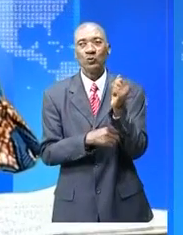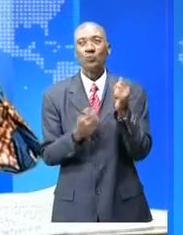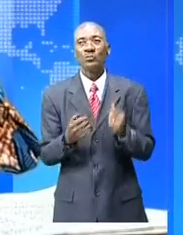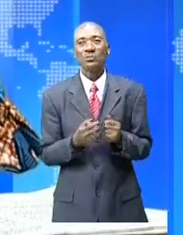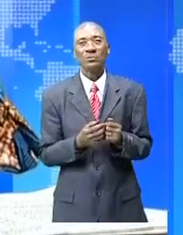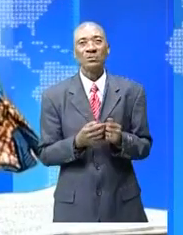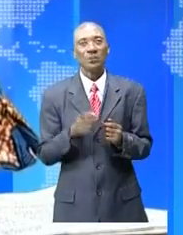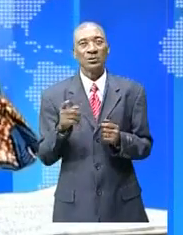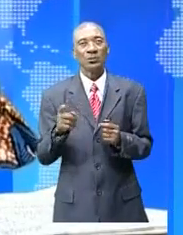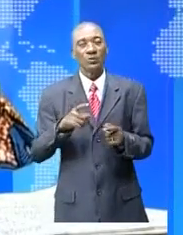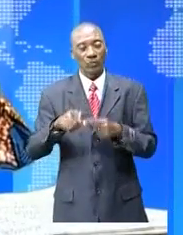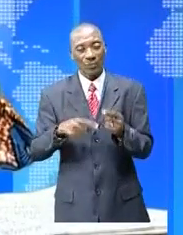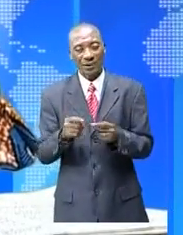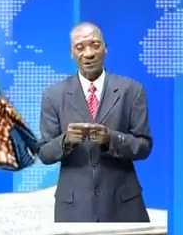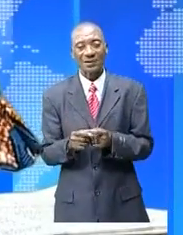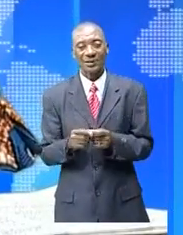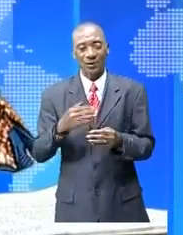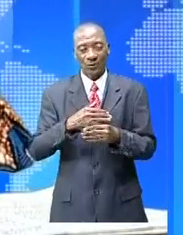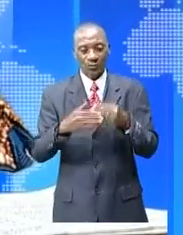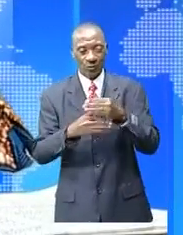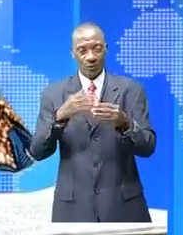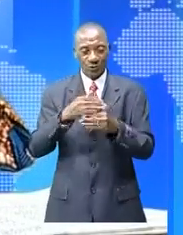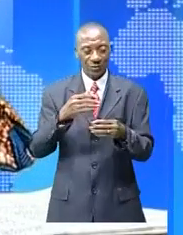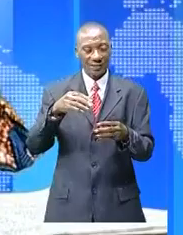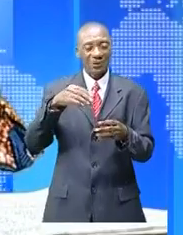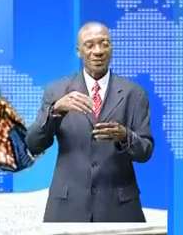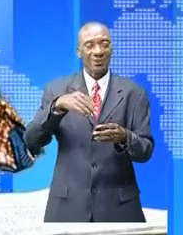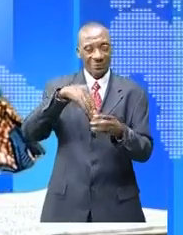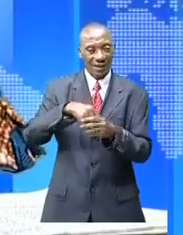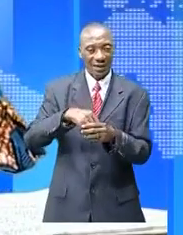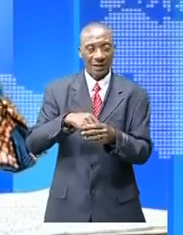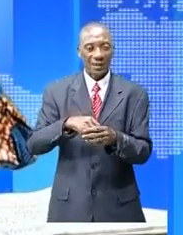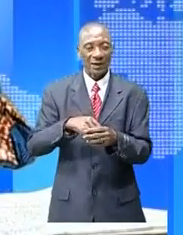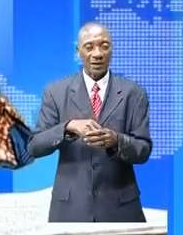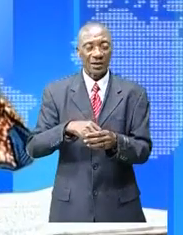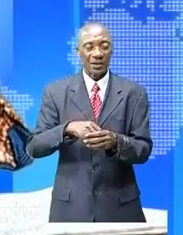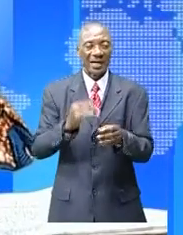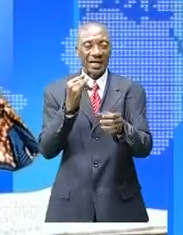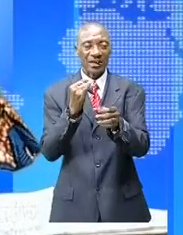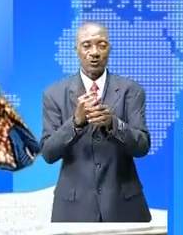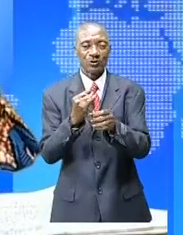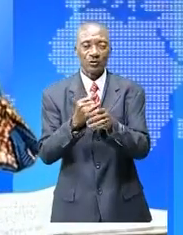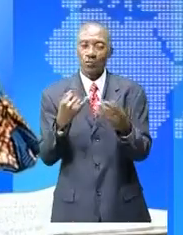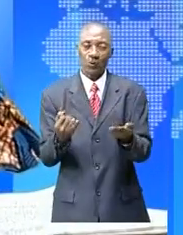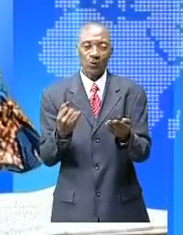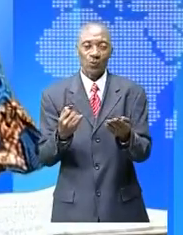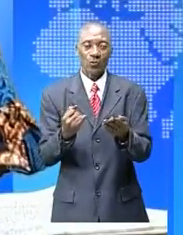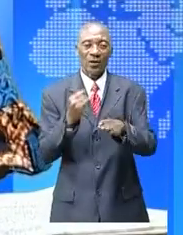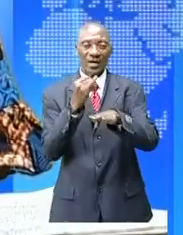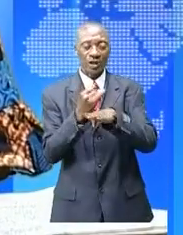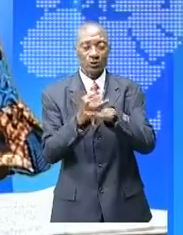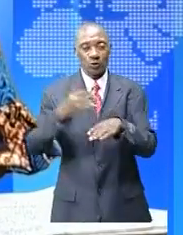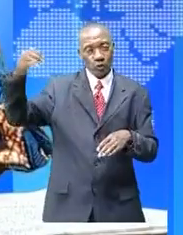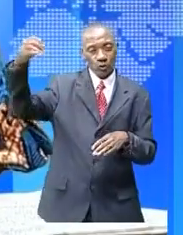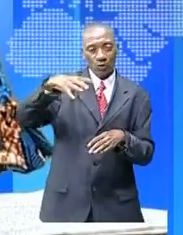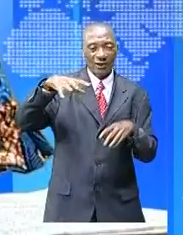les travaux de construction dans la concession de l'Institut géographique du Congo, IGC, situé sur au croisement du boulevard du